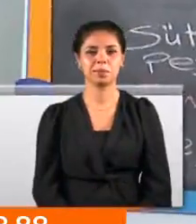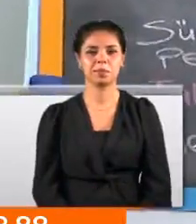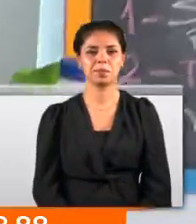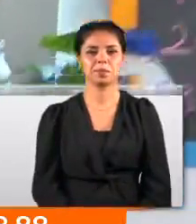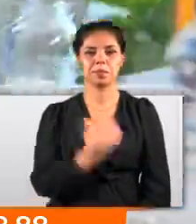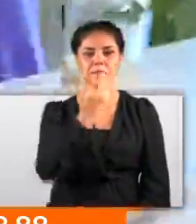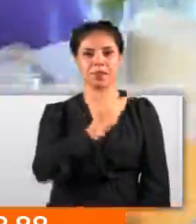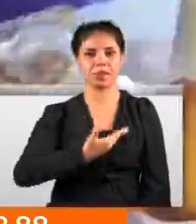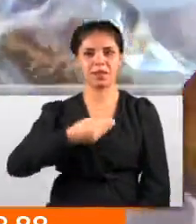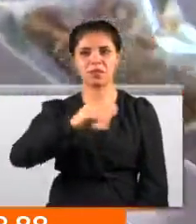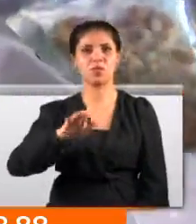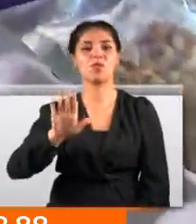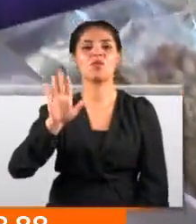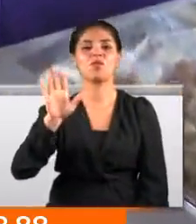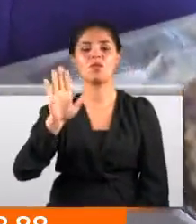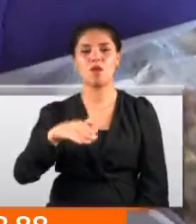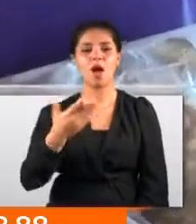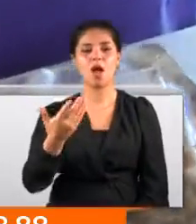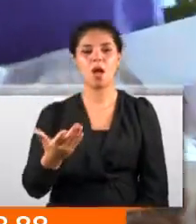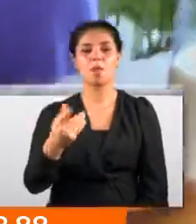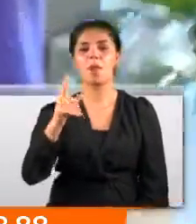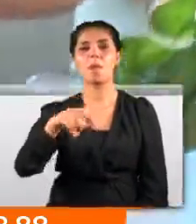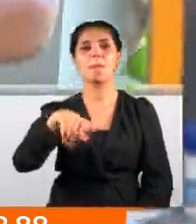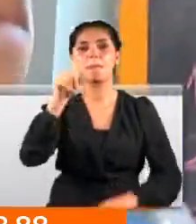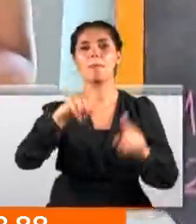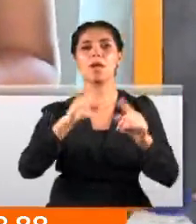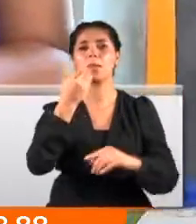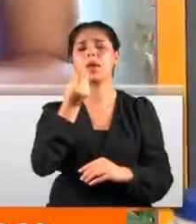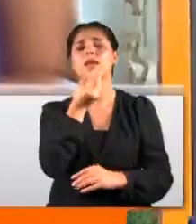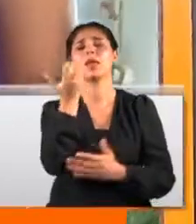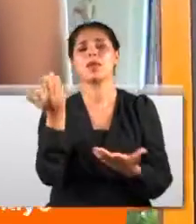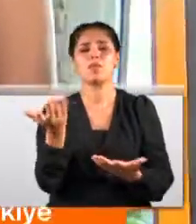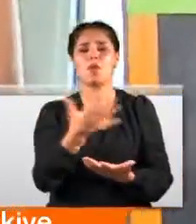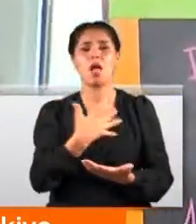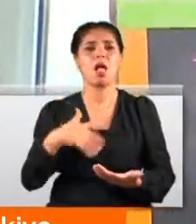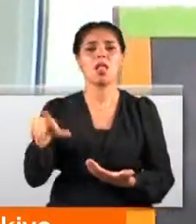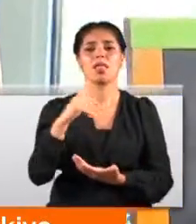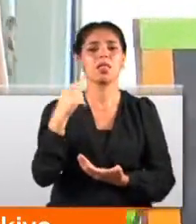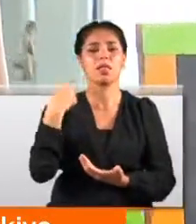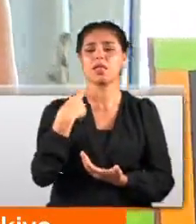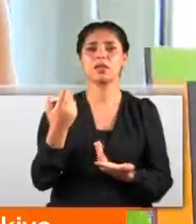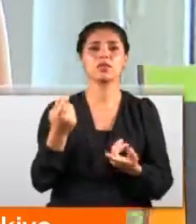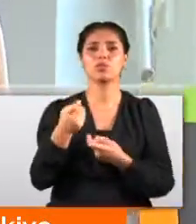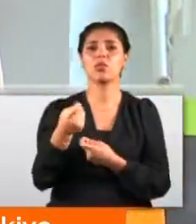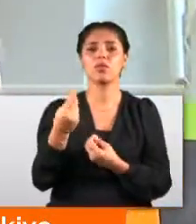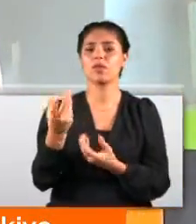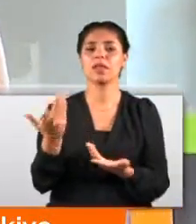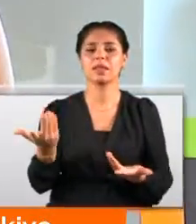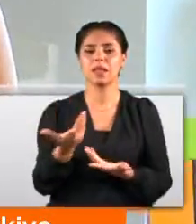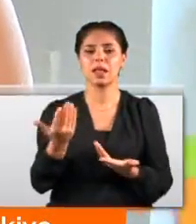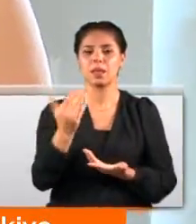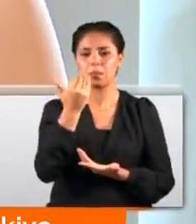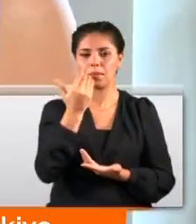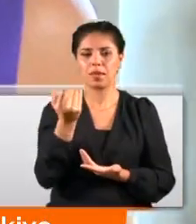Peyniri seven çocuklar da var ama sevmeyen, hiç tadına bakmayan da birçok anne şimdi izlerken diyordur, nasıl yedireceğim ben peyniri? Çok doğru.